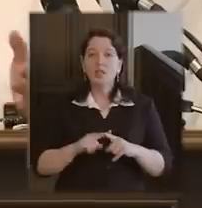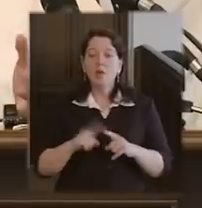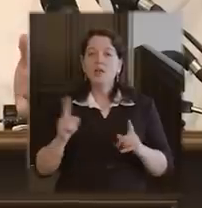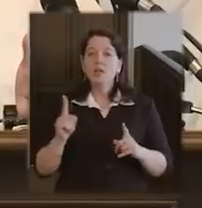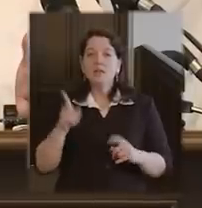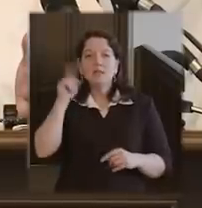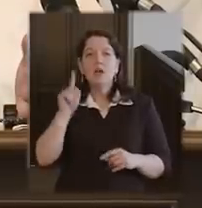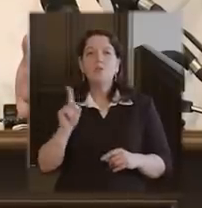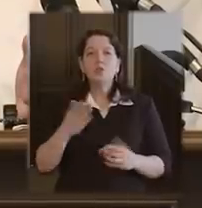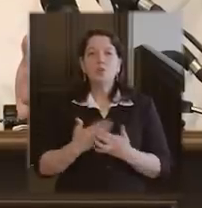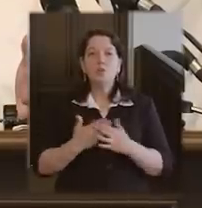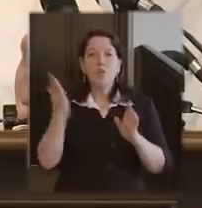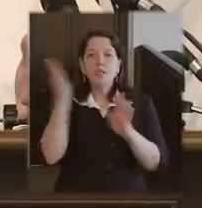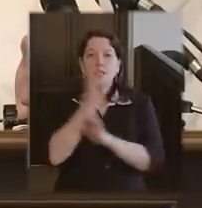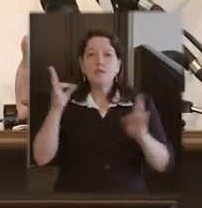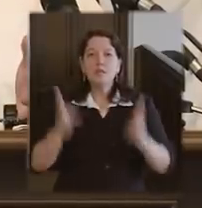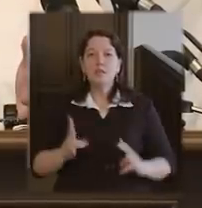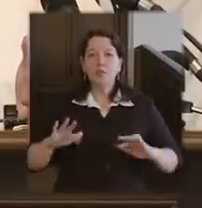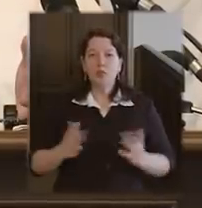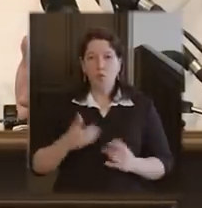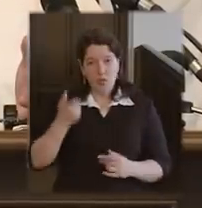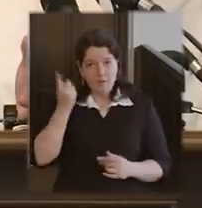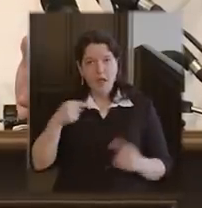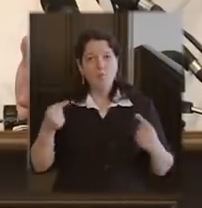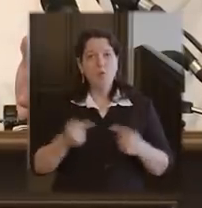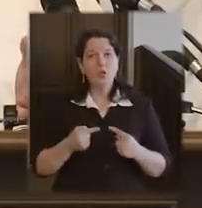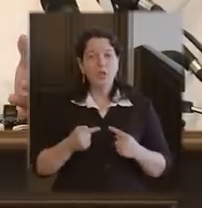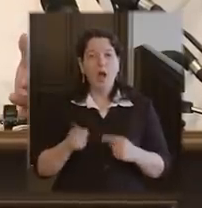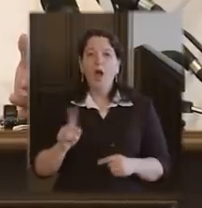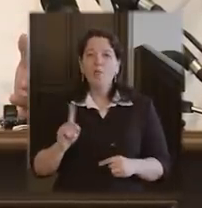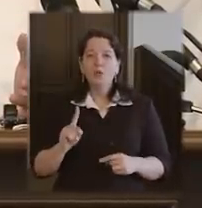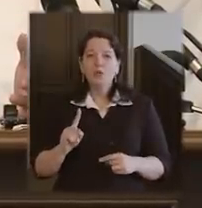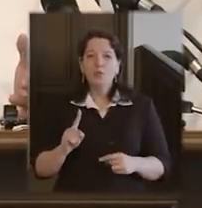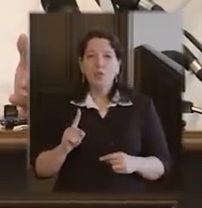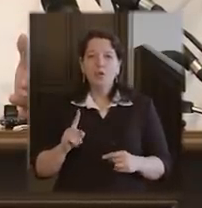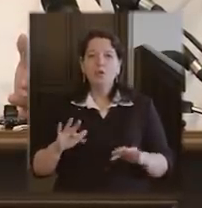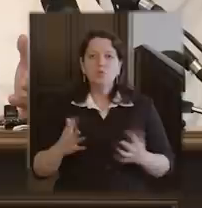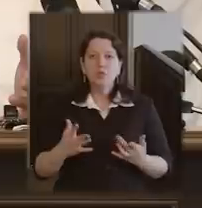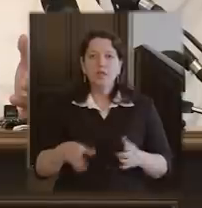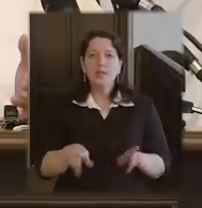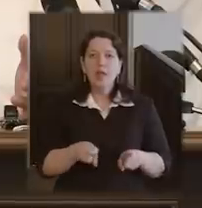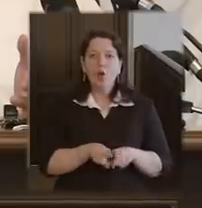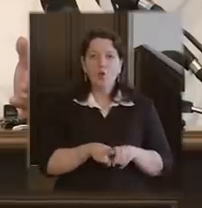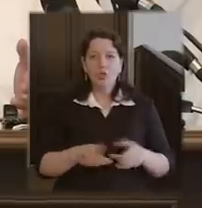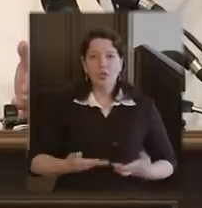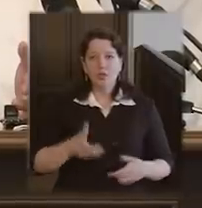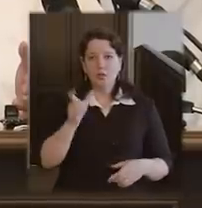Знаем, почему экологический кризис. Знаем. А здесь почему такое мы не